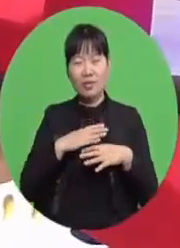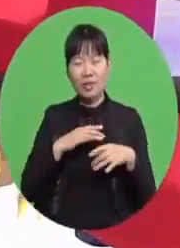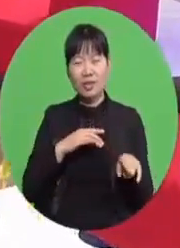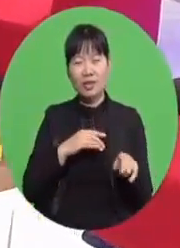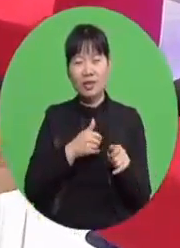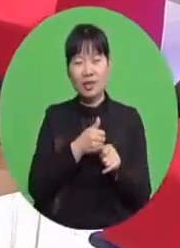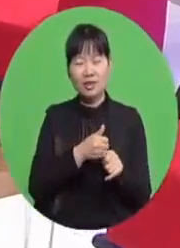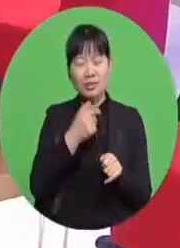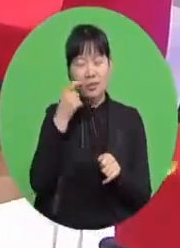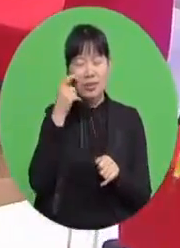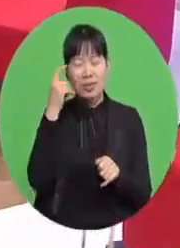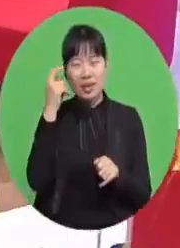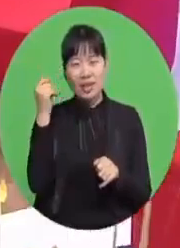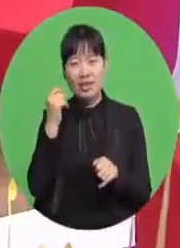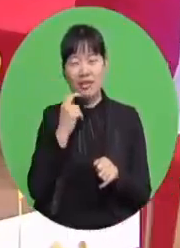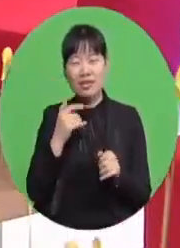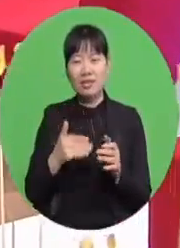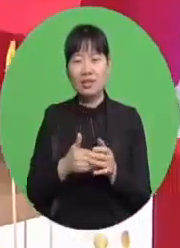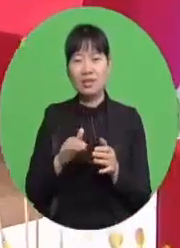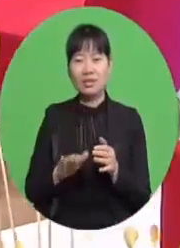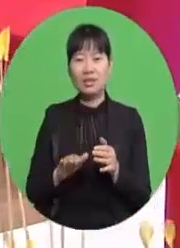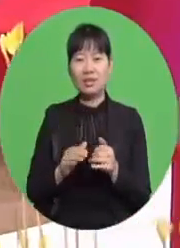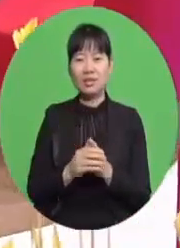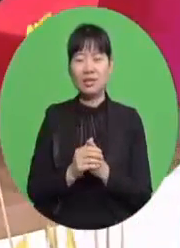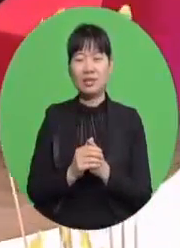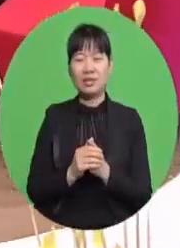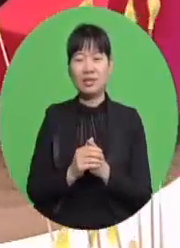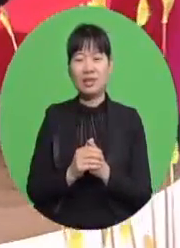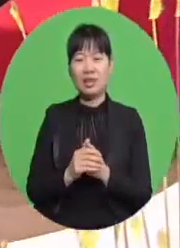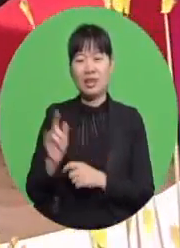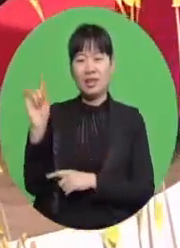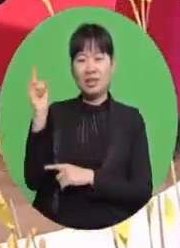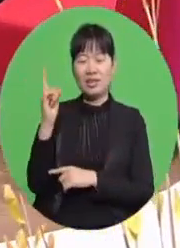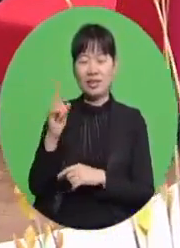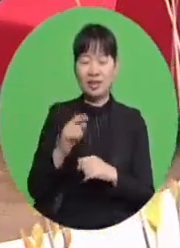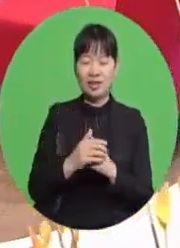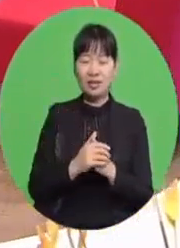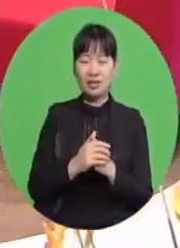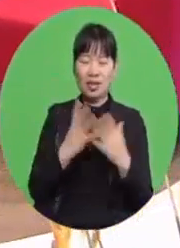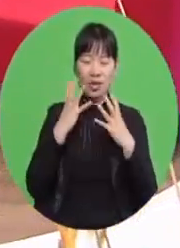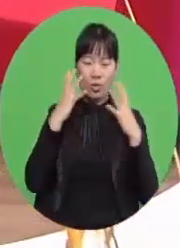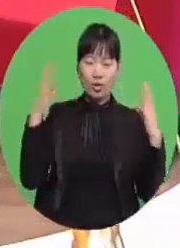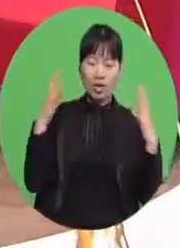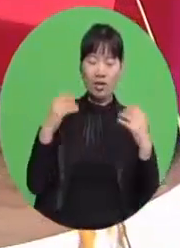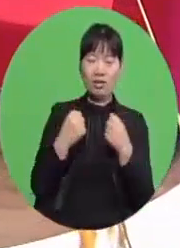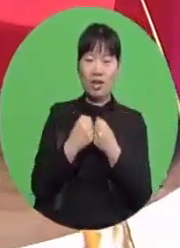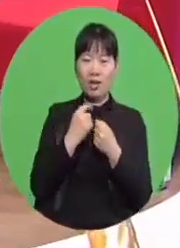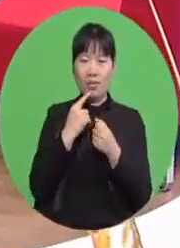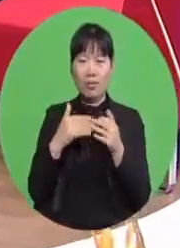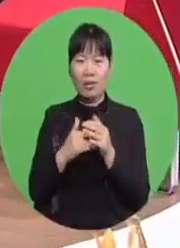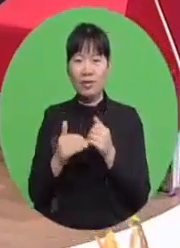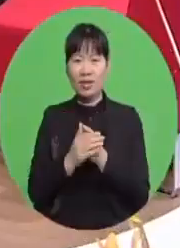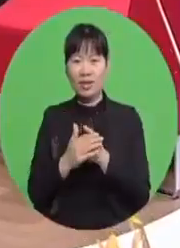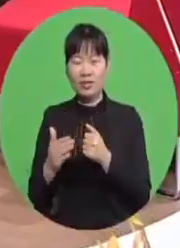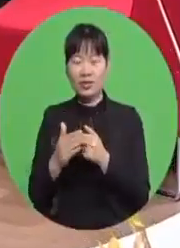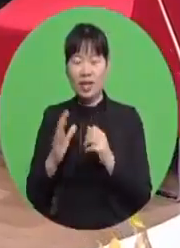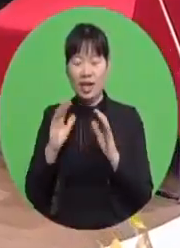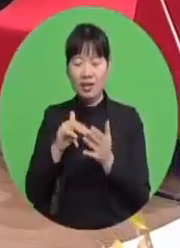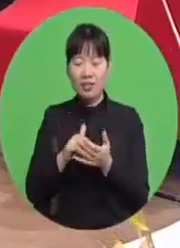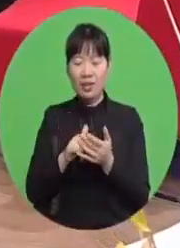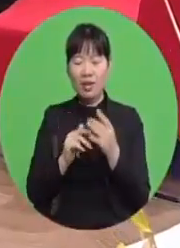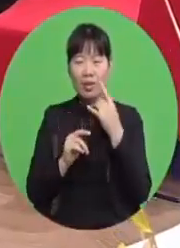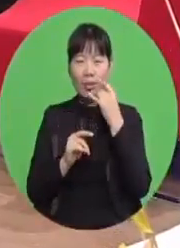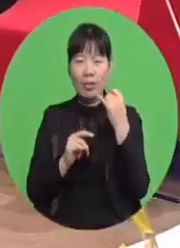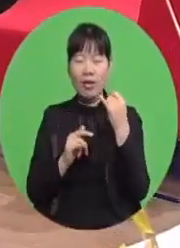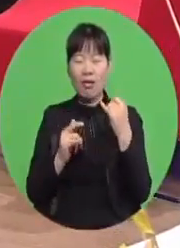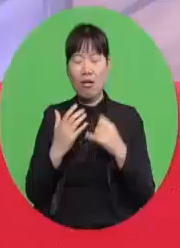쟤를 이길 수 없다라고 생각하지만 이 싸움은 다윗과 골리앗의 싸움이에요. 애가 느끼기에는 이렇게 보면 어른 되게 힘센 거예요. 거죠. 네, 맞아요.